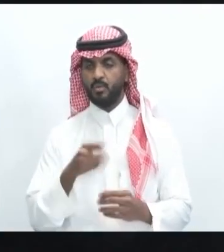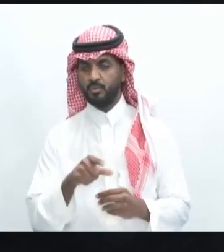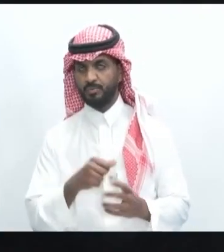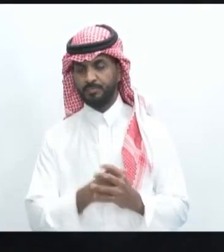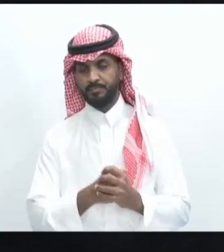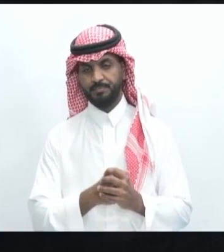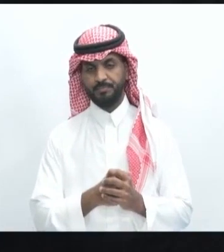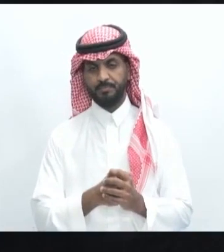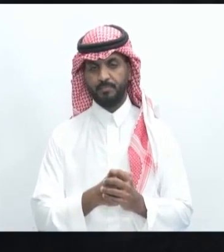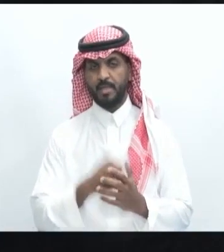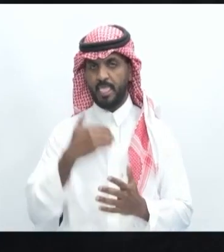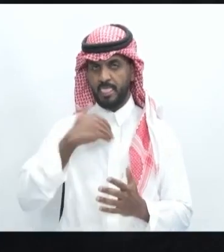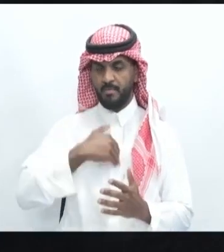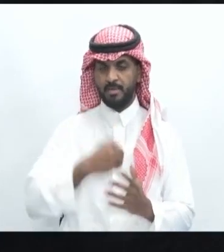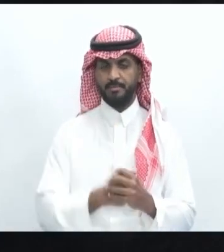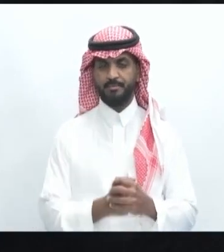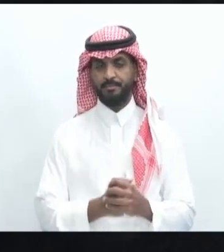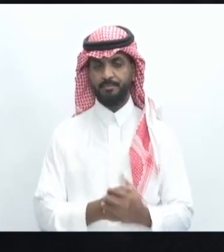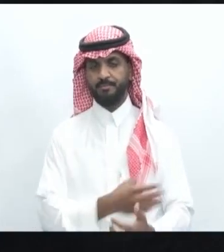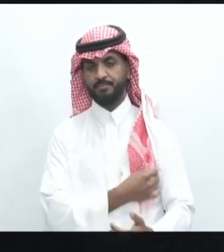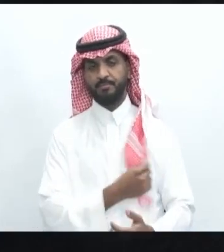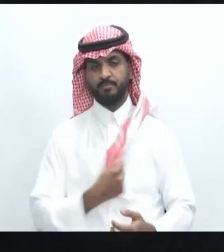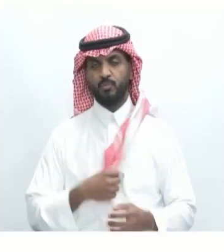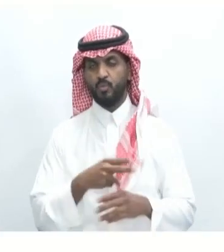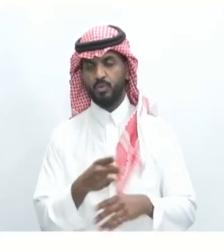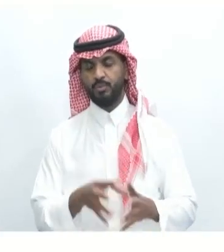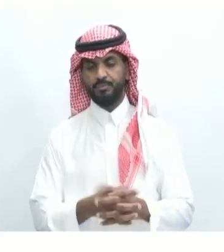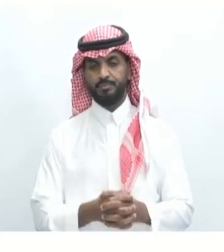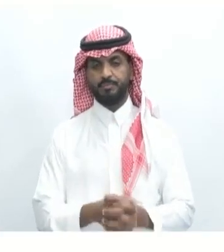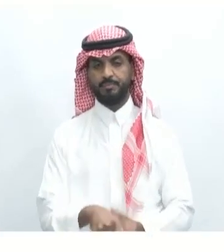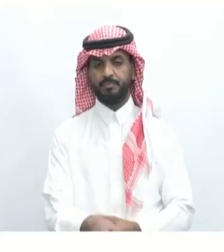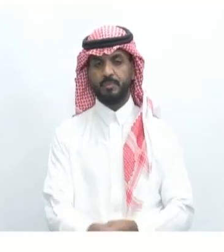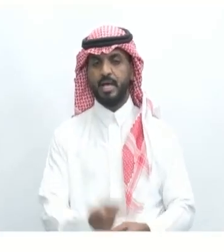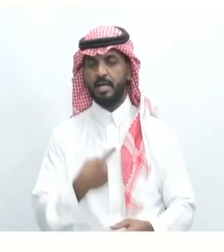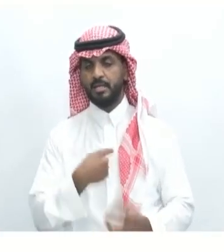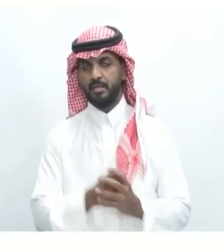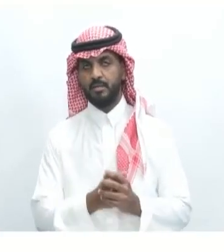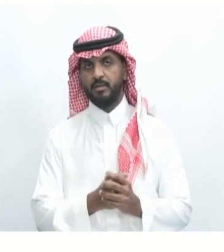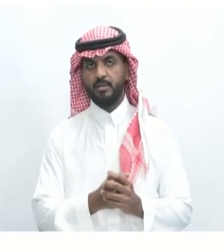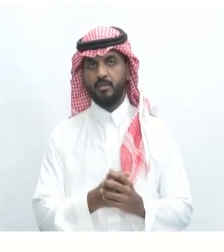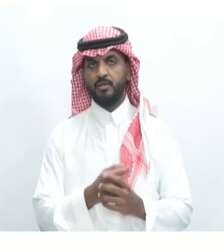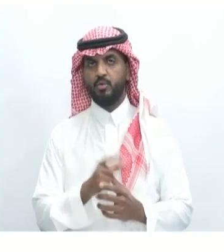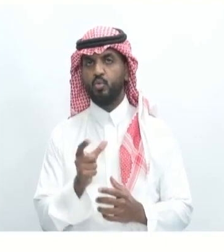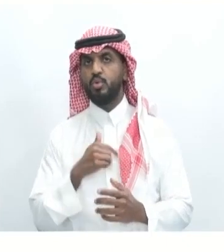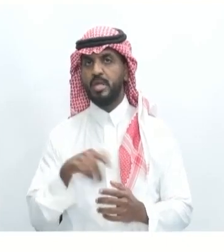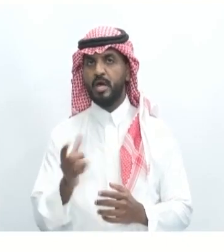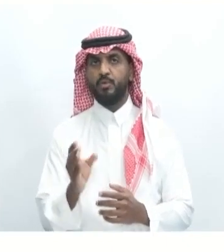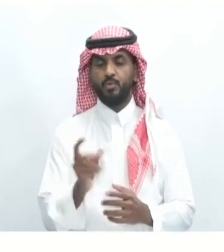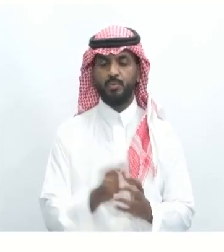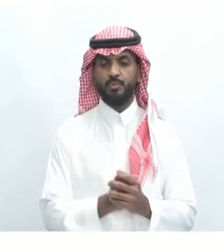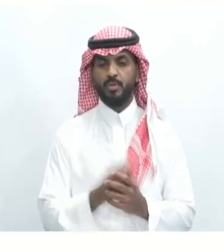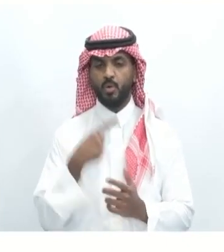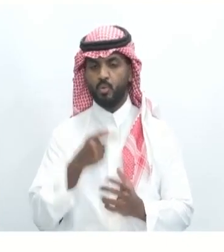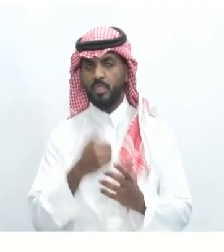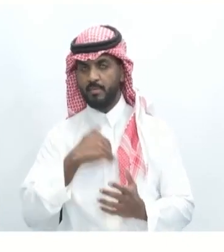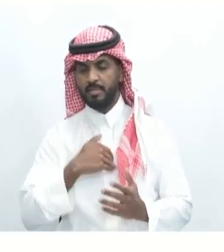الى ماذا الى الضمائر ونتعرف على كل نوع من انواع فلاحظوا معي انا نحن نقول